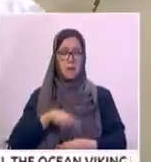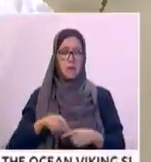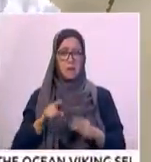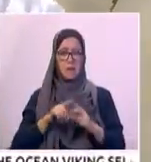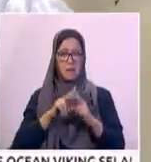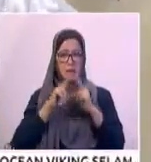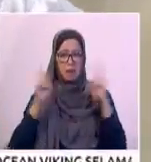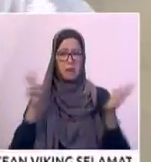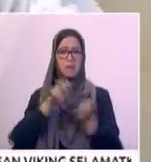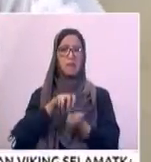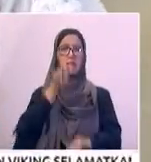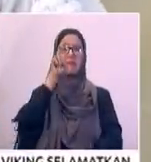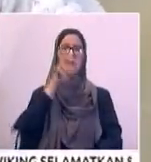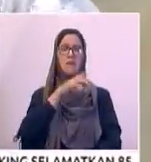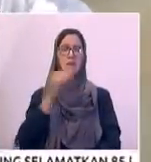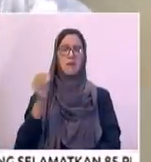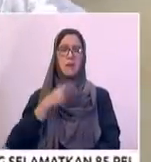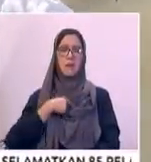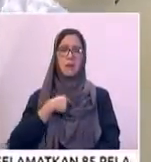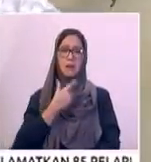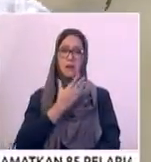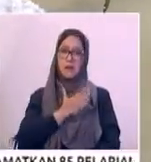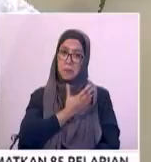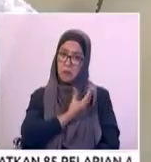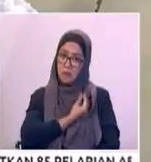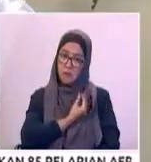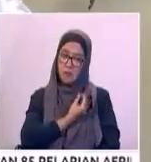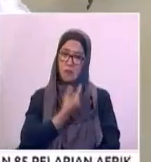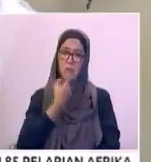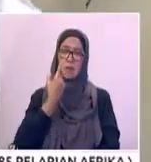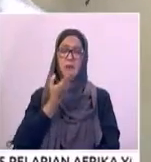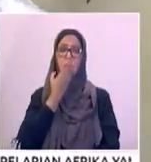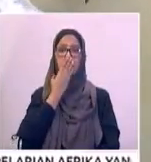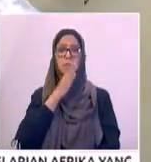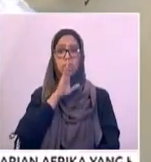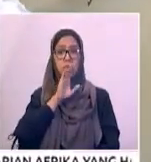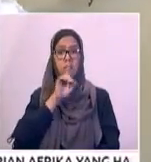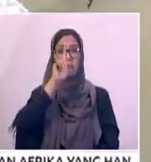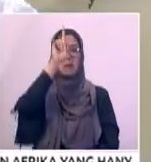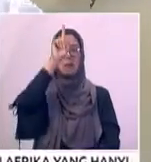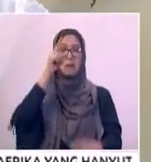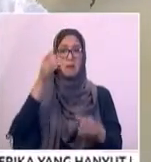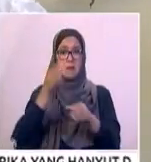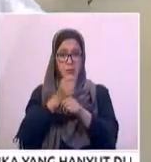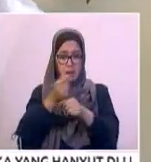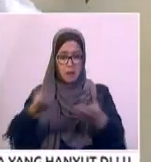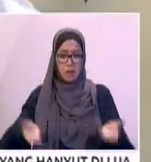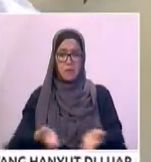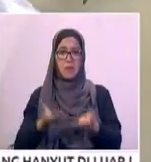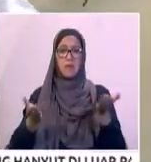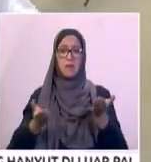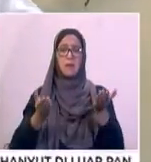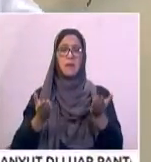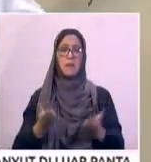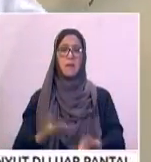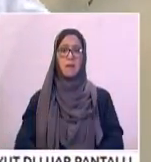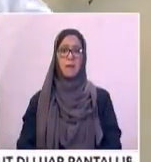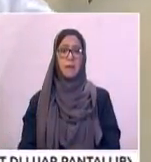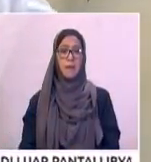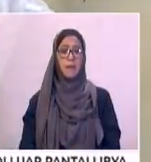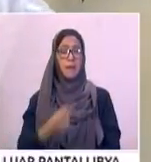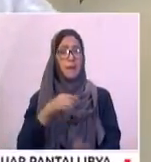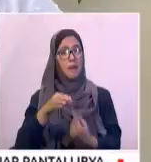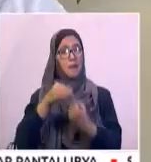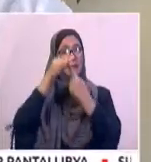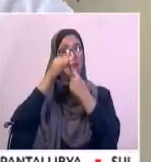gemetar dan bersyukur sangat-sangat sebab dapat hadir ke bumi bertuah ini. Alhamdulillah. Dan eksklusif ucapan raya kepada